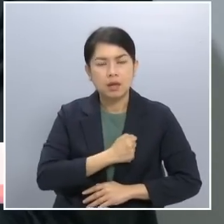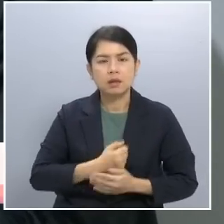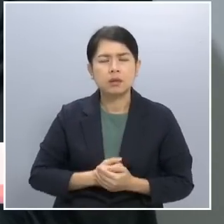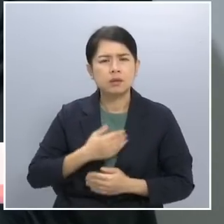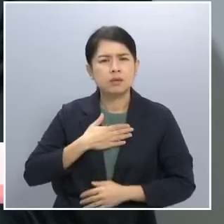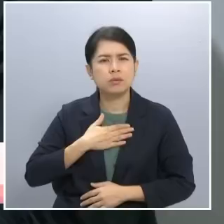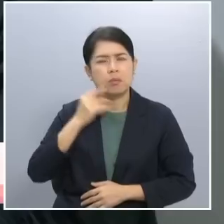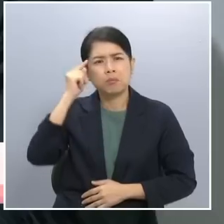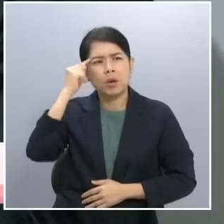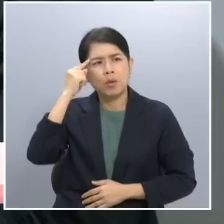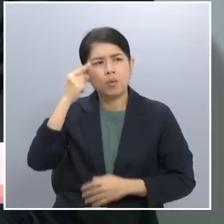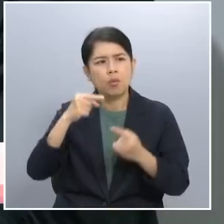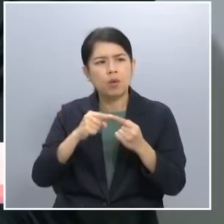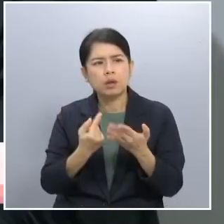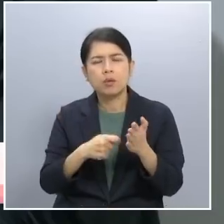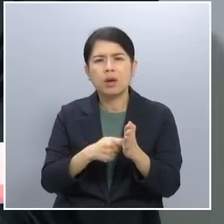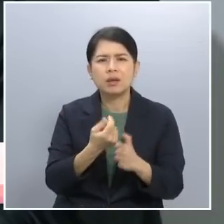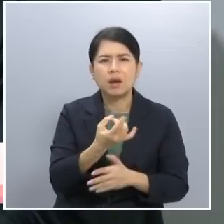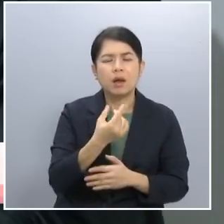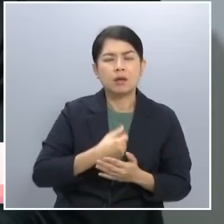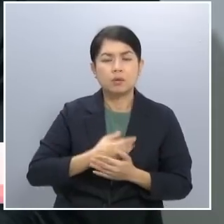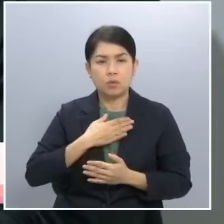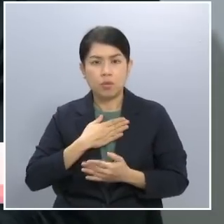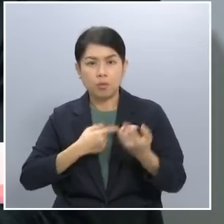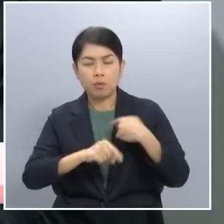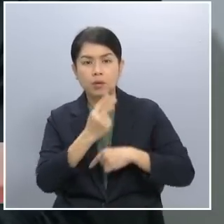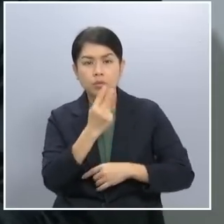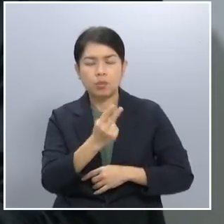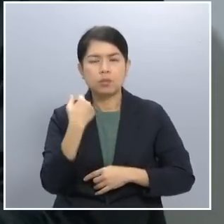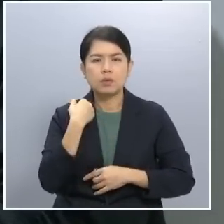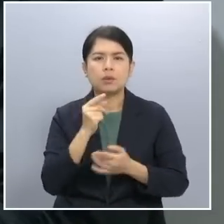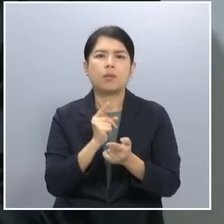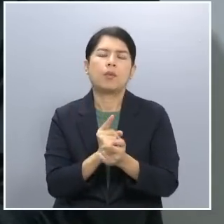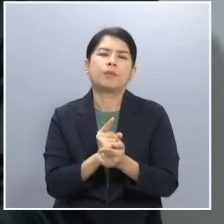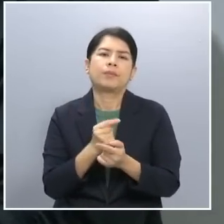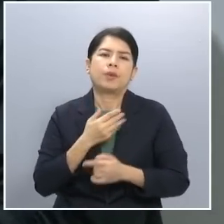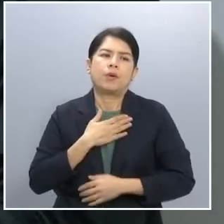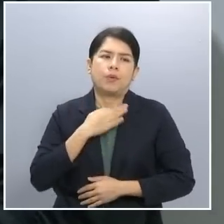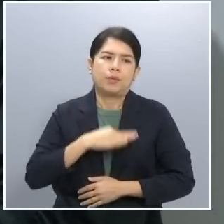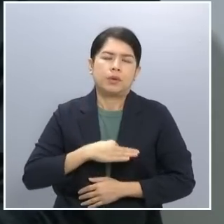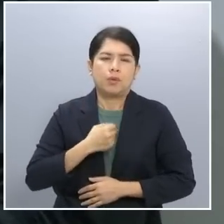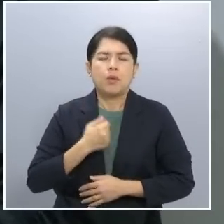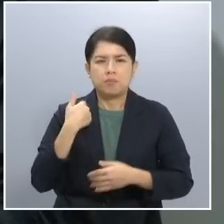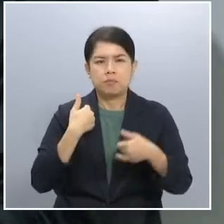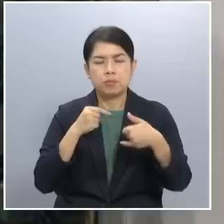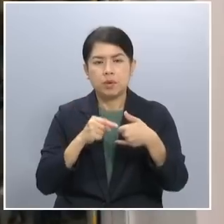ก็ไม่รู้หนูเพิ่งมารู้ตอนที่หนูมาถึงที่แล้วว่ามีผู้เสียชีวิต